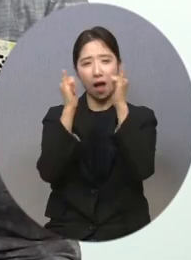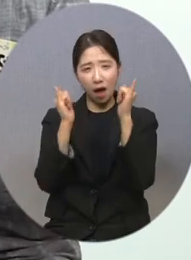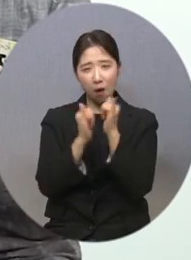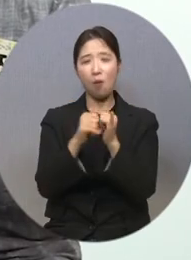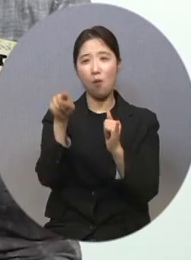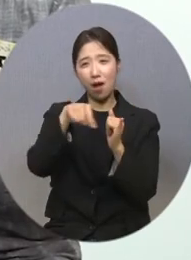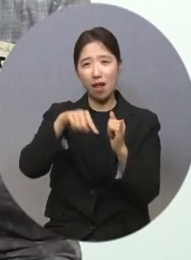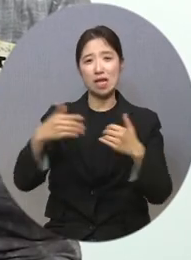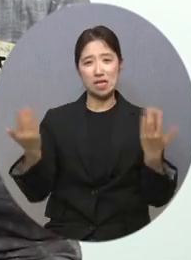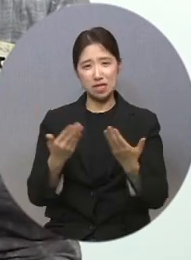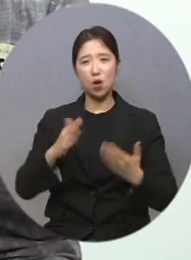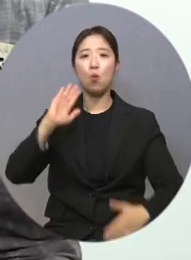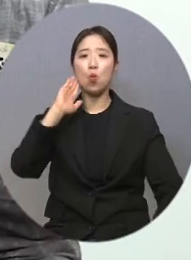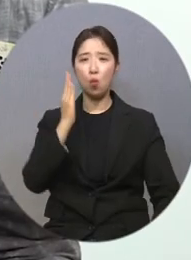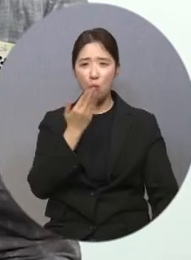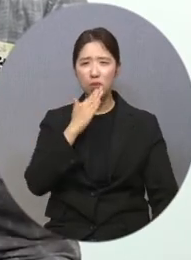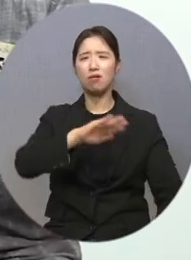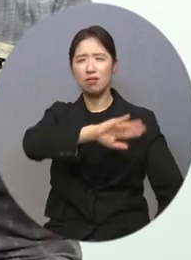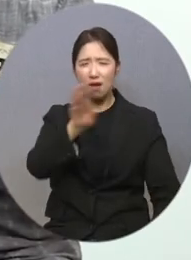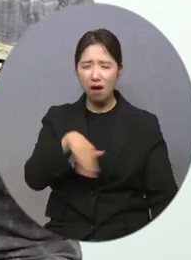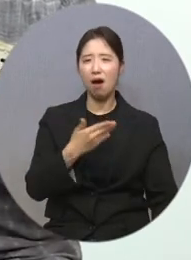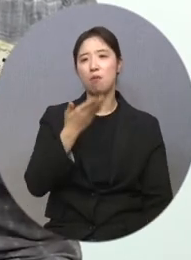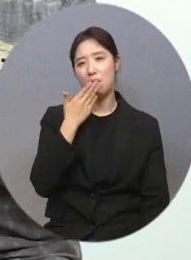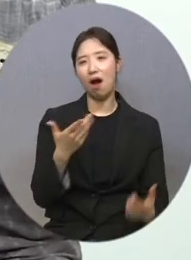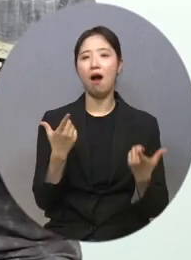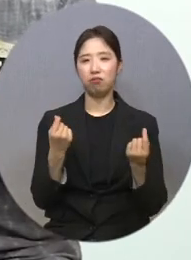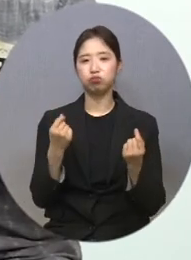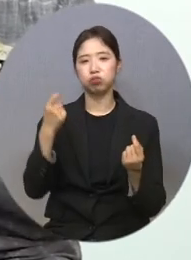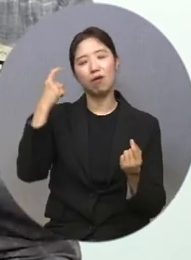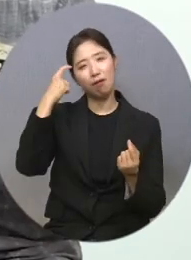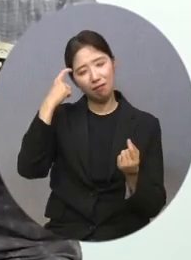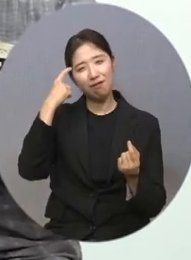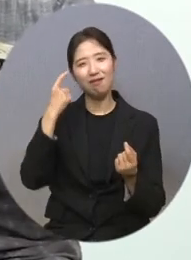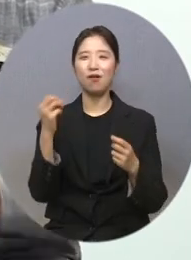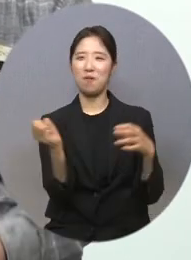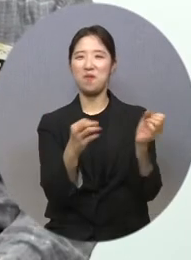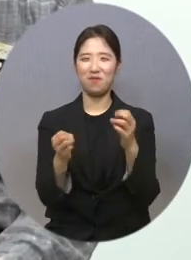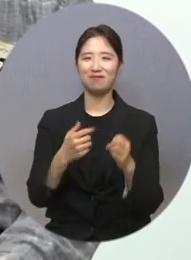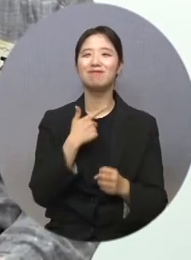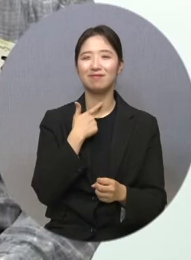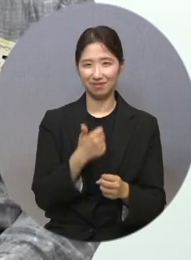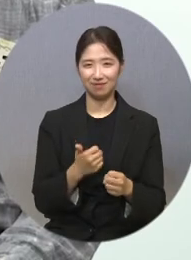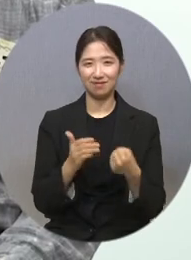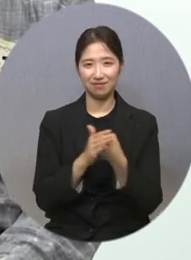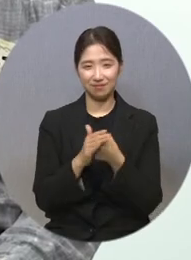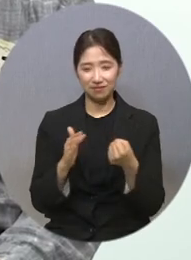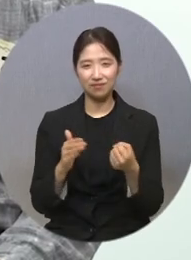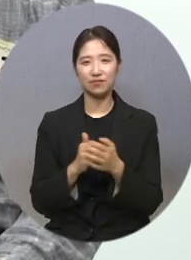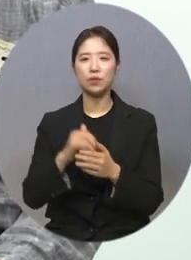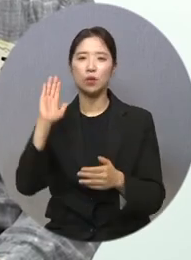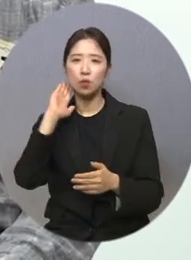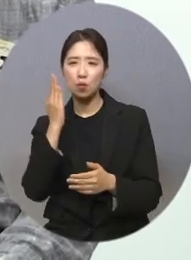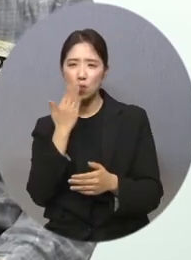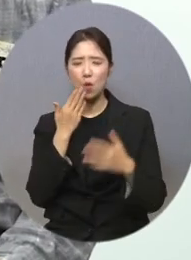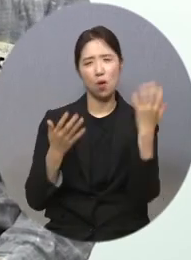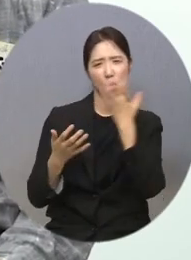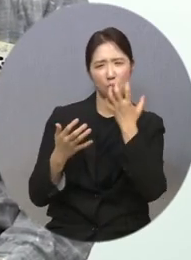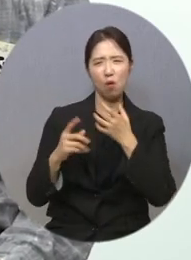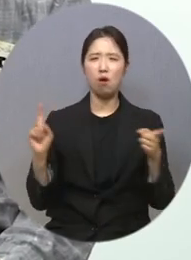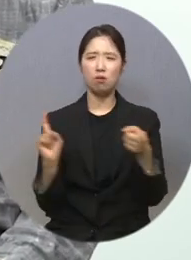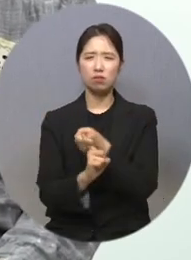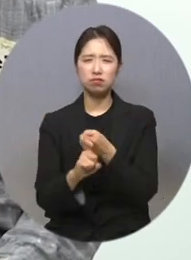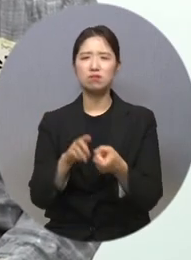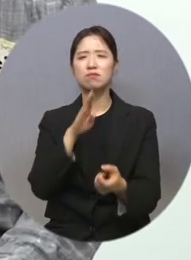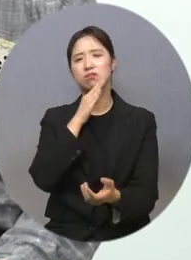다 농인들이 누리고 할 수 있을 거다. 이런 얘기를 되게 긍정적으로 했었거든요. 그래서 농인과 청인의 연대는 너무나